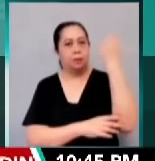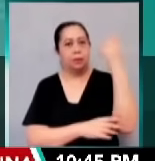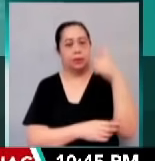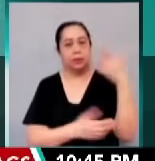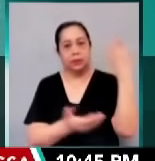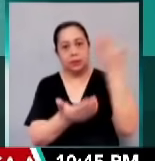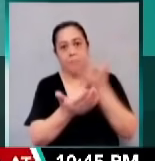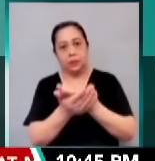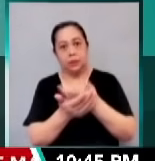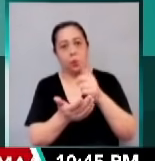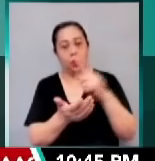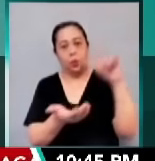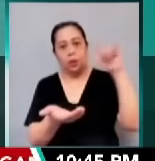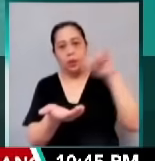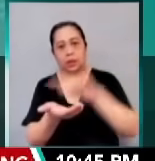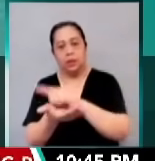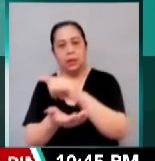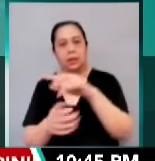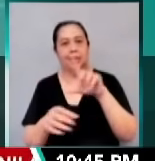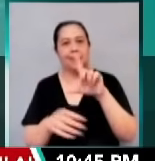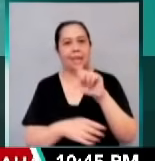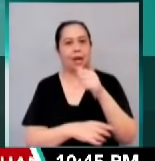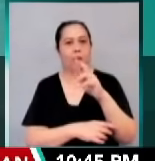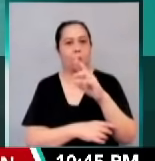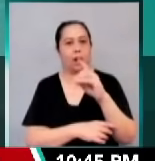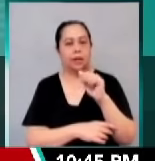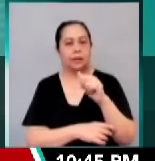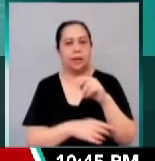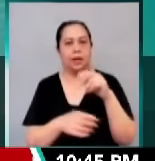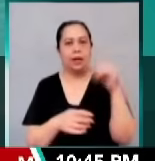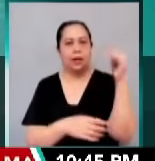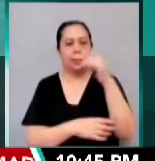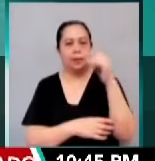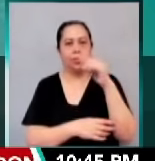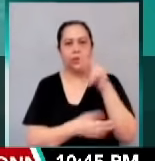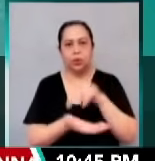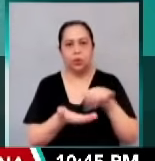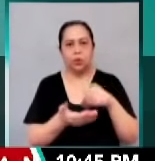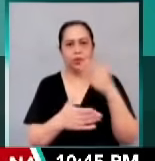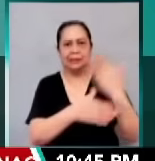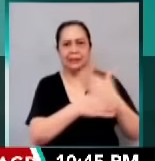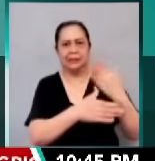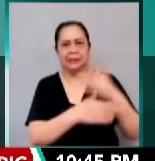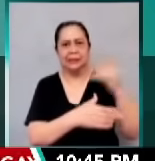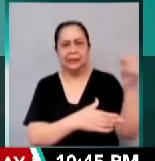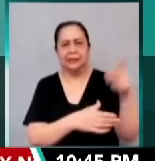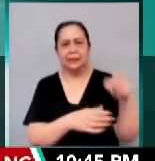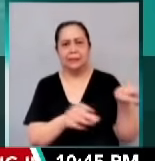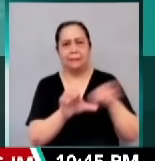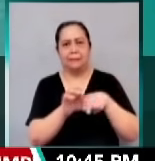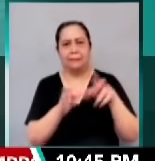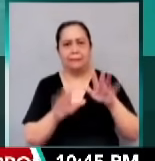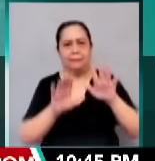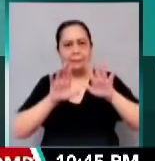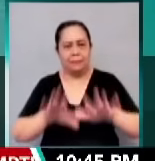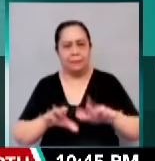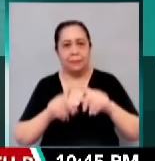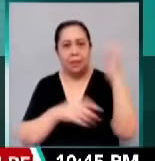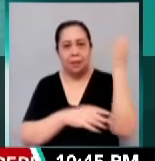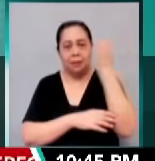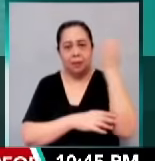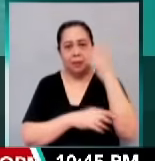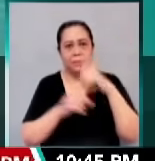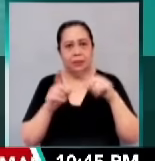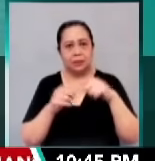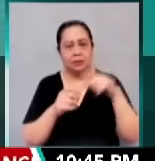sa LaGuardia Airport sa New York matapos umanong manggulo ang isang pasahero. Pinadapa ng emergency crew sa runway ang